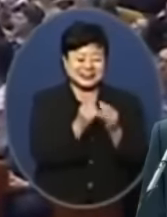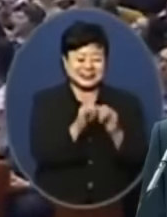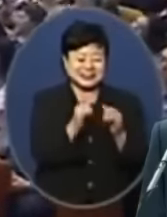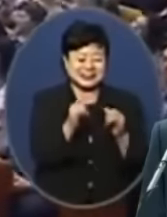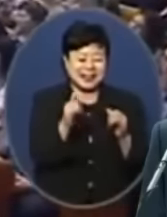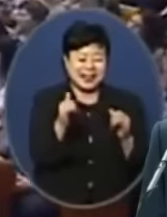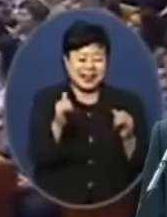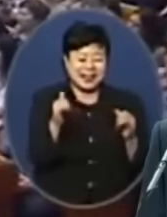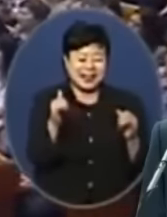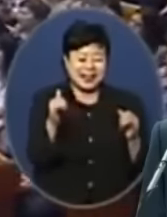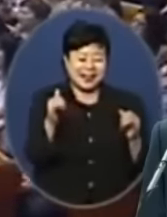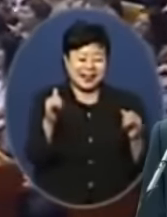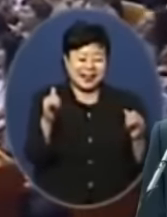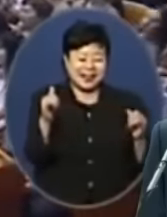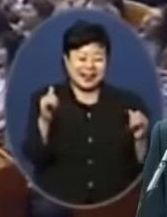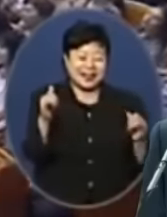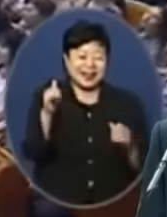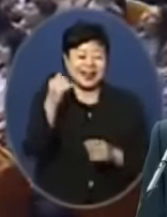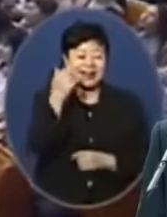사랑하는 자.